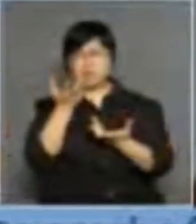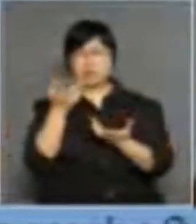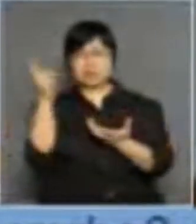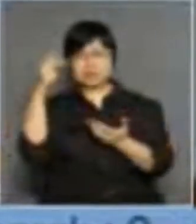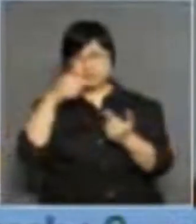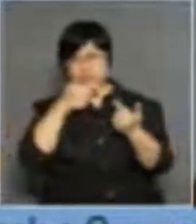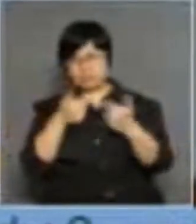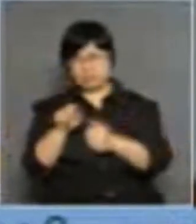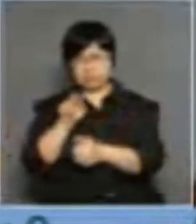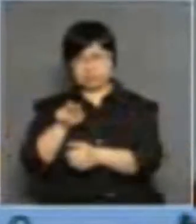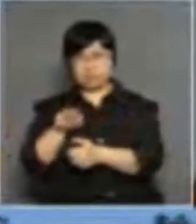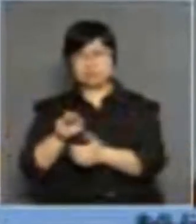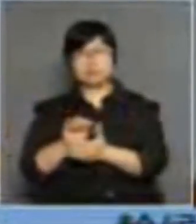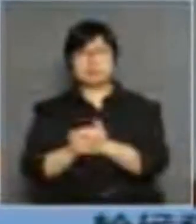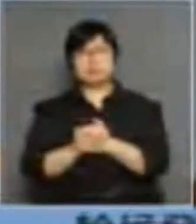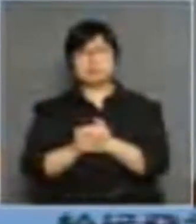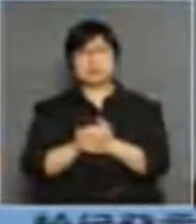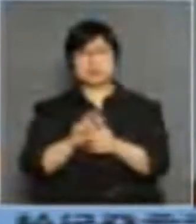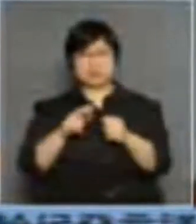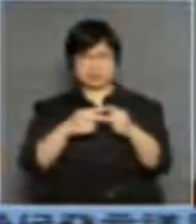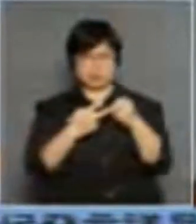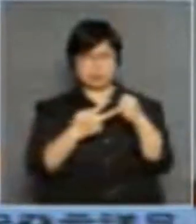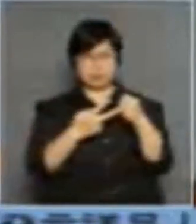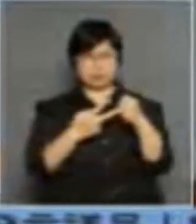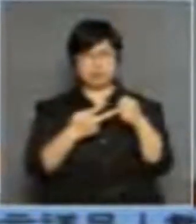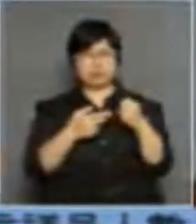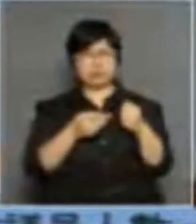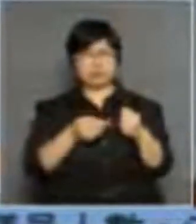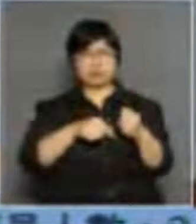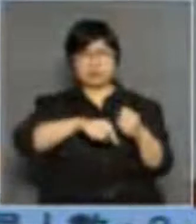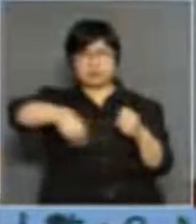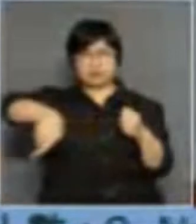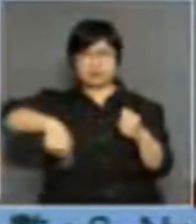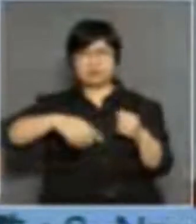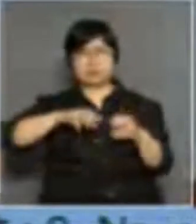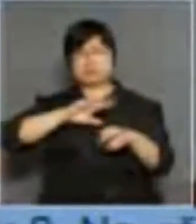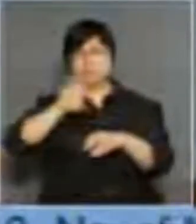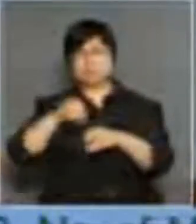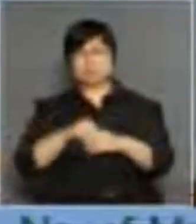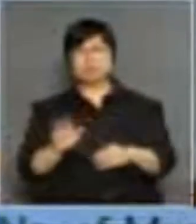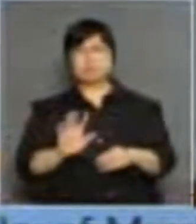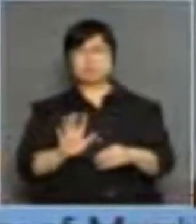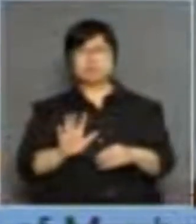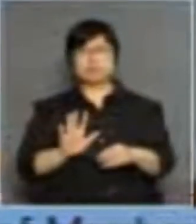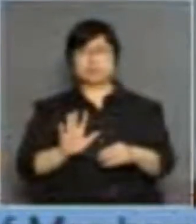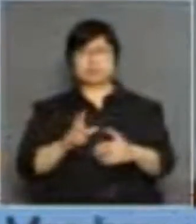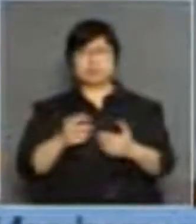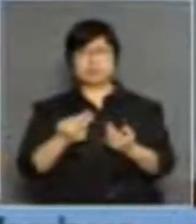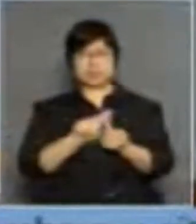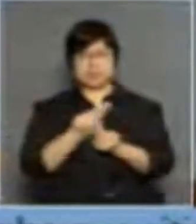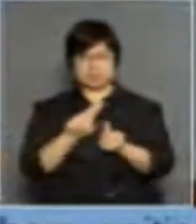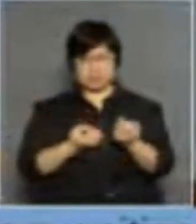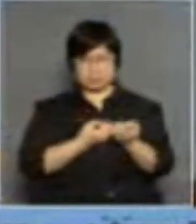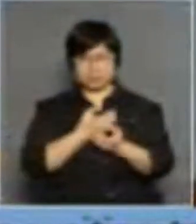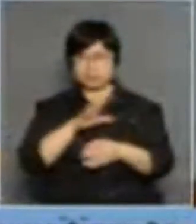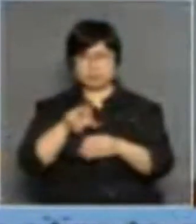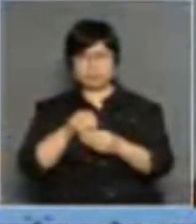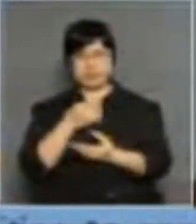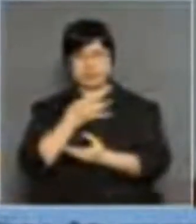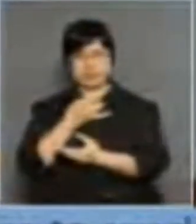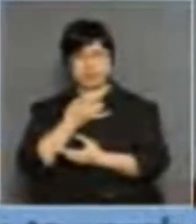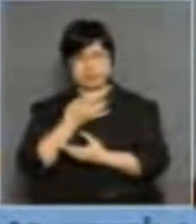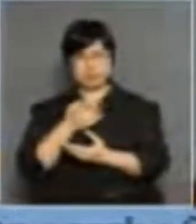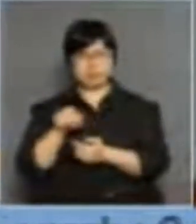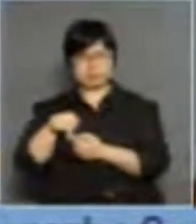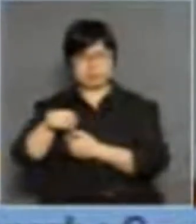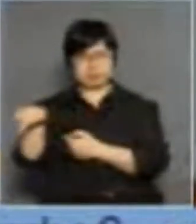第二就是說，如果在這些土地不是納入去這個郊野公園，他們